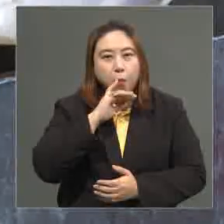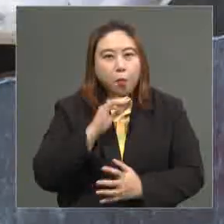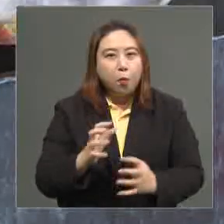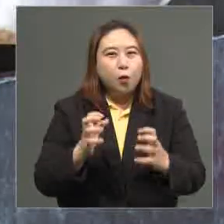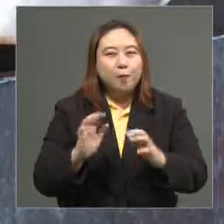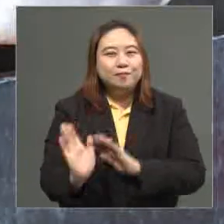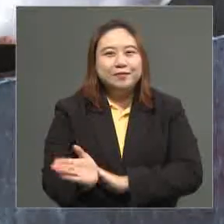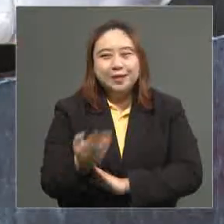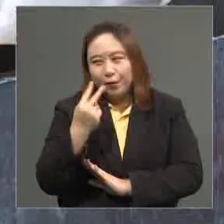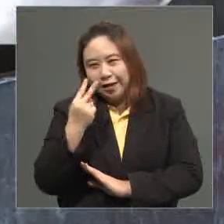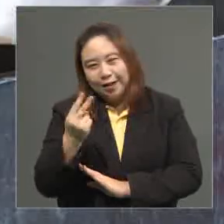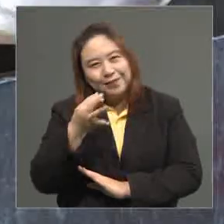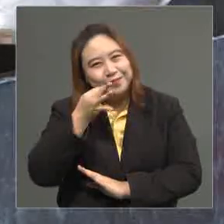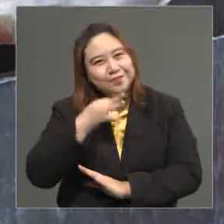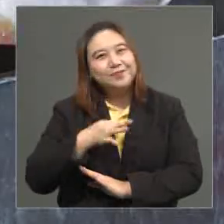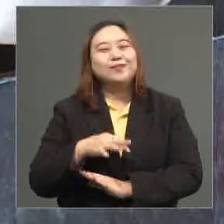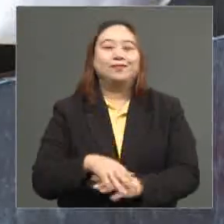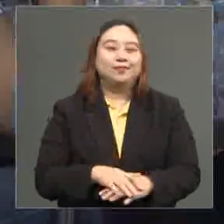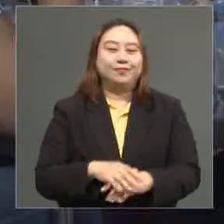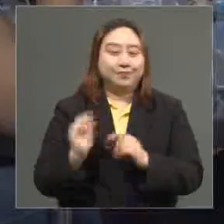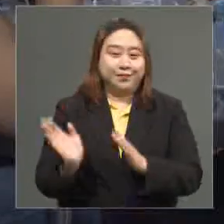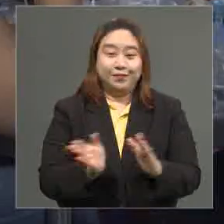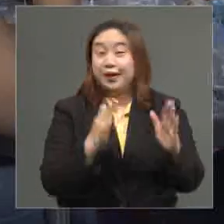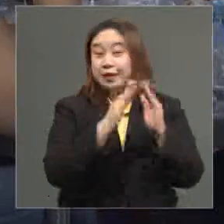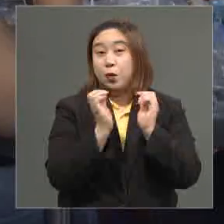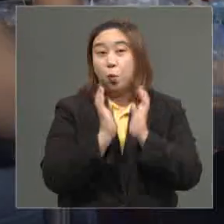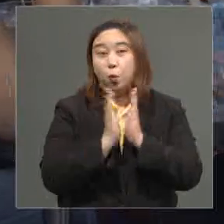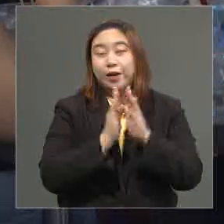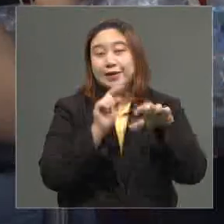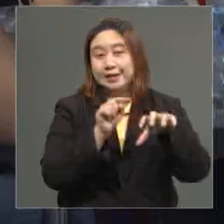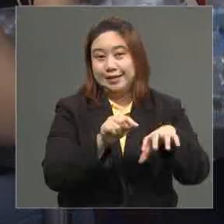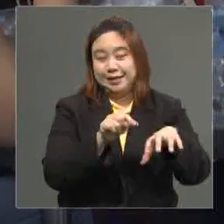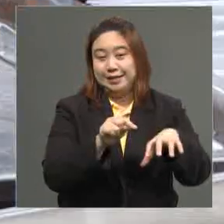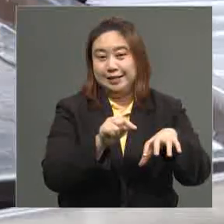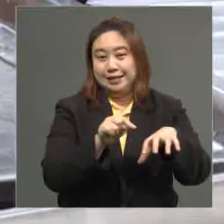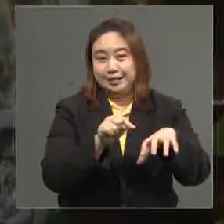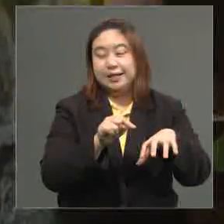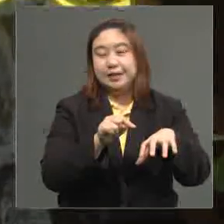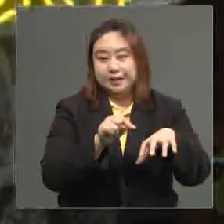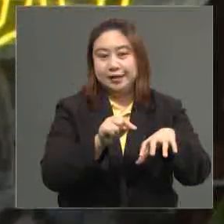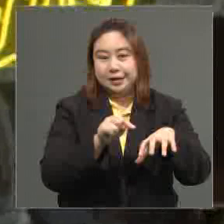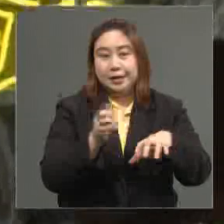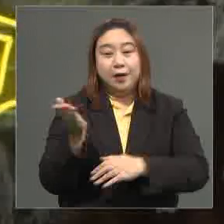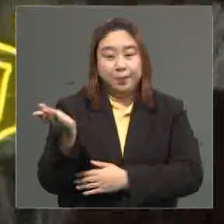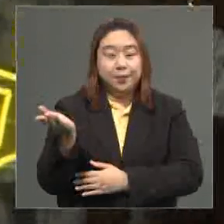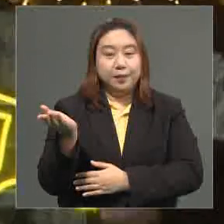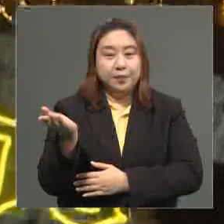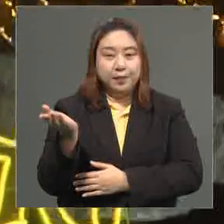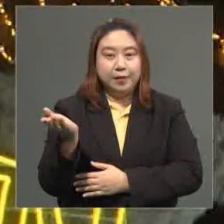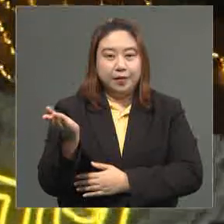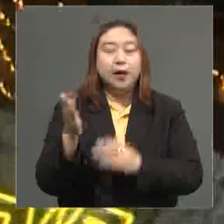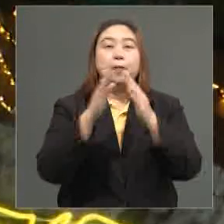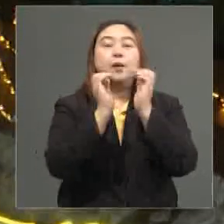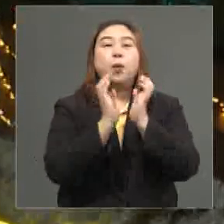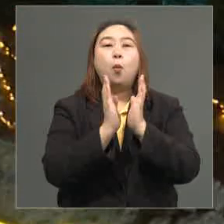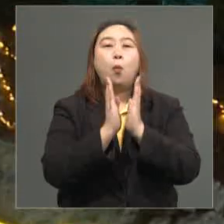แต่เช้าเลยนะ ครับ สำหรับวัดสาเกตราชวรมหาวิหารหรือว่าวัดสาเกตก็เป็นวัดพระอารามหล